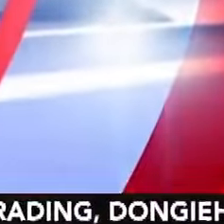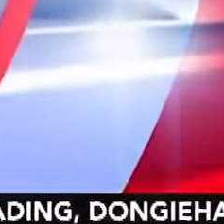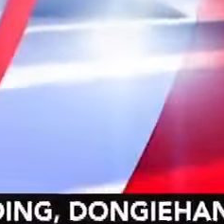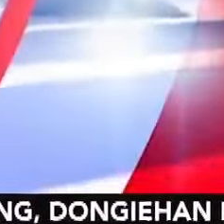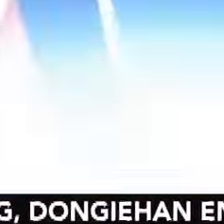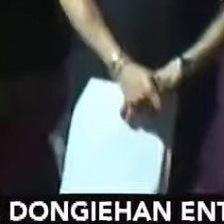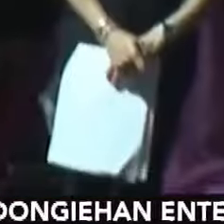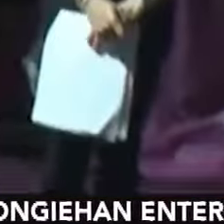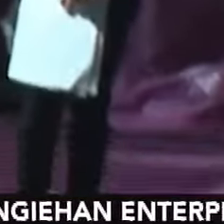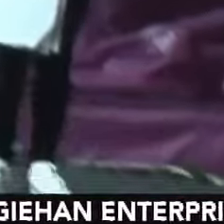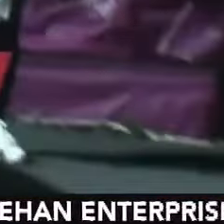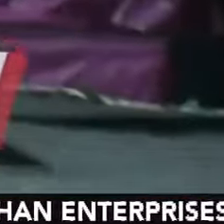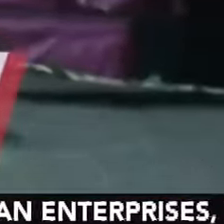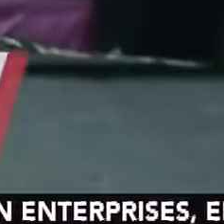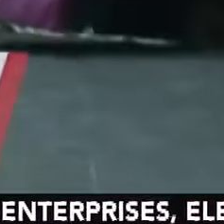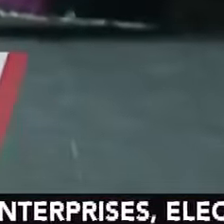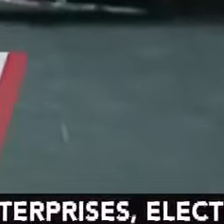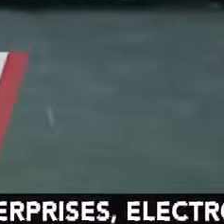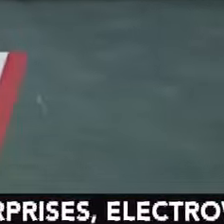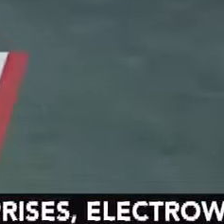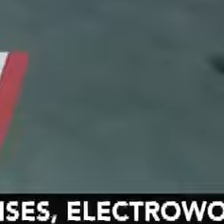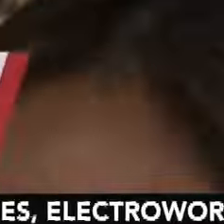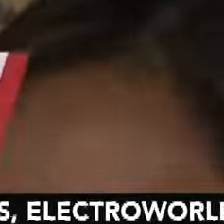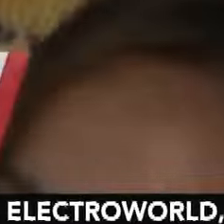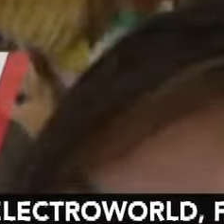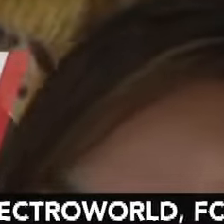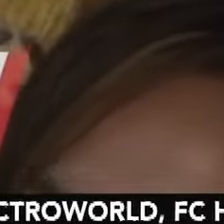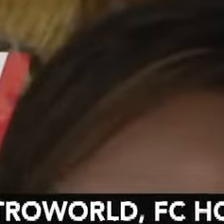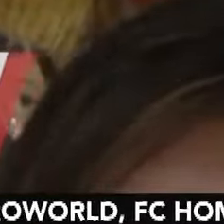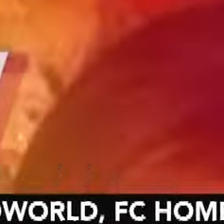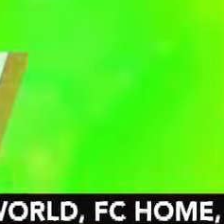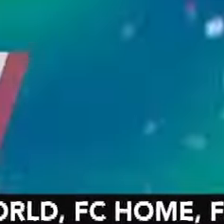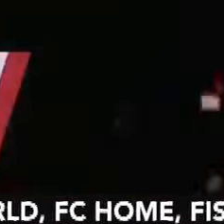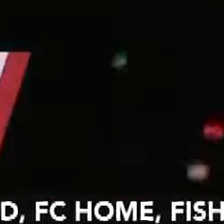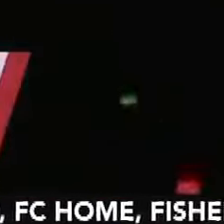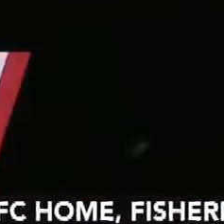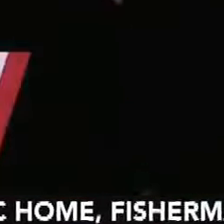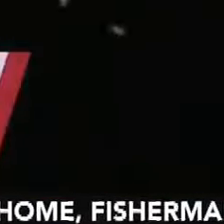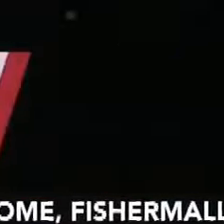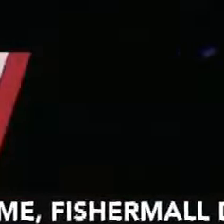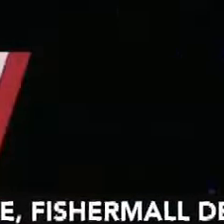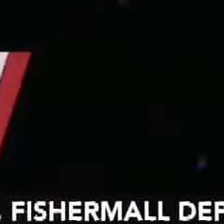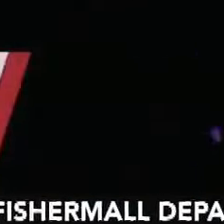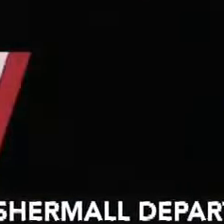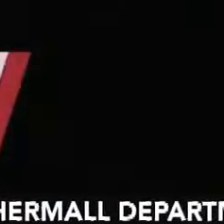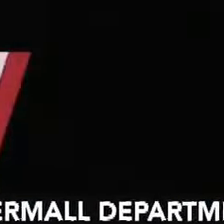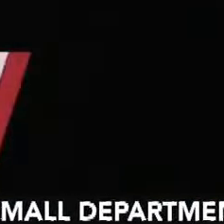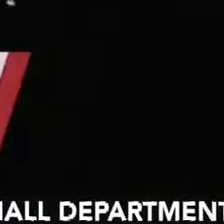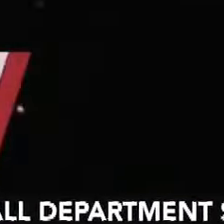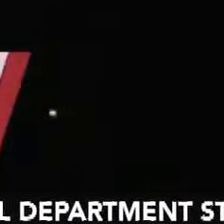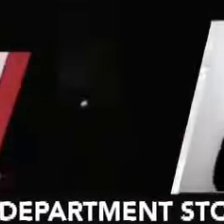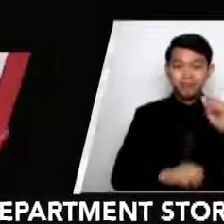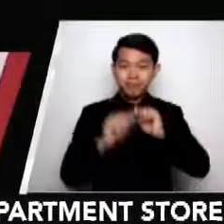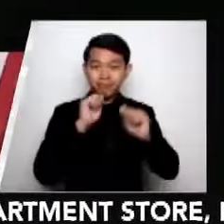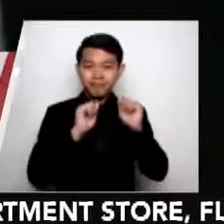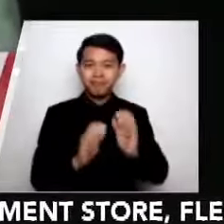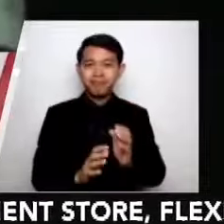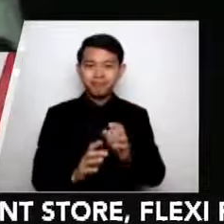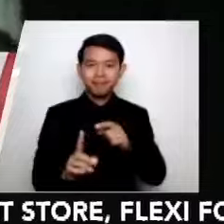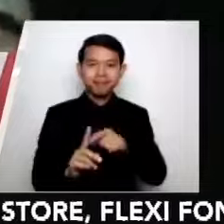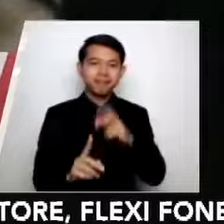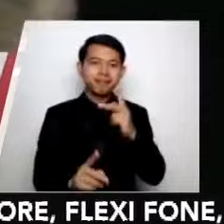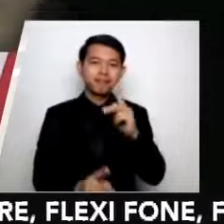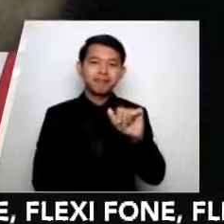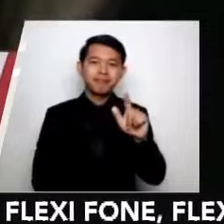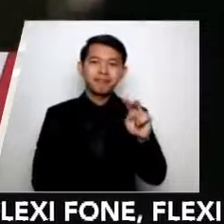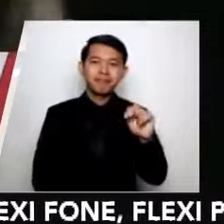news Ken alcantara at Kobe Paras nakisaya sa Christmas tree lighting sa San Jose Del Monte City Bulacan ang wish